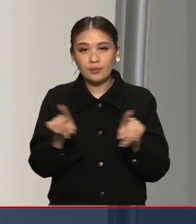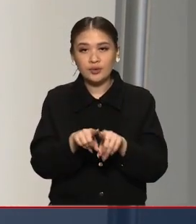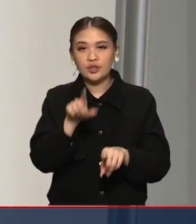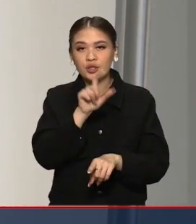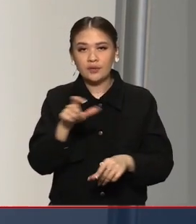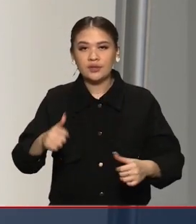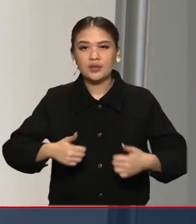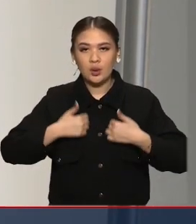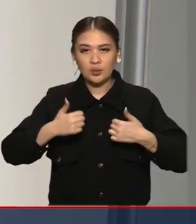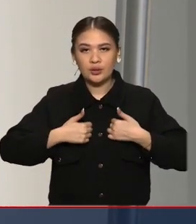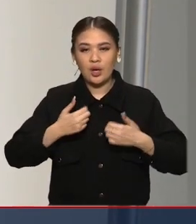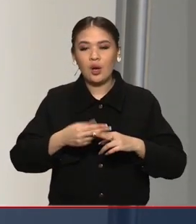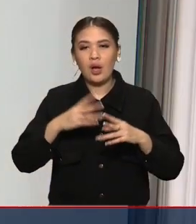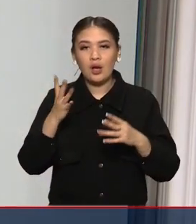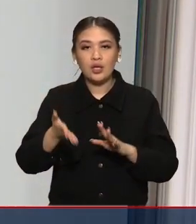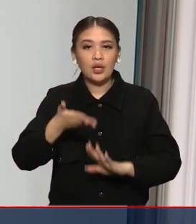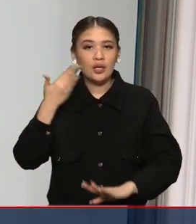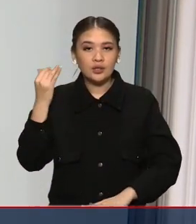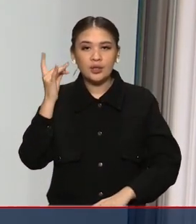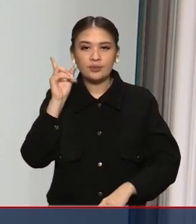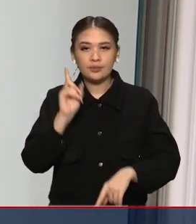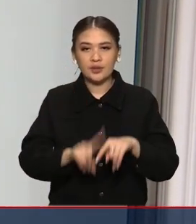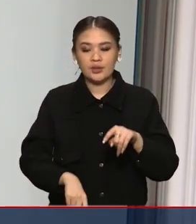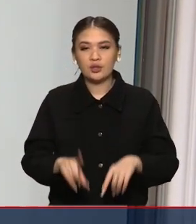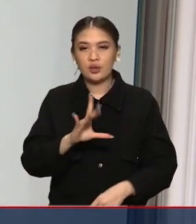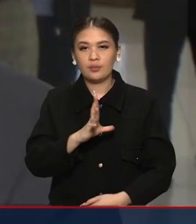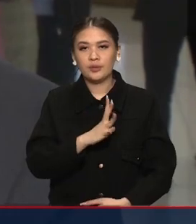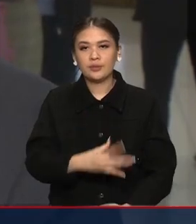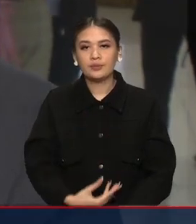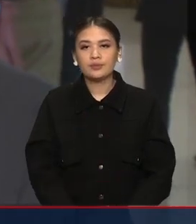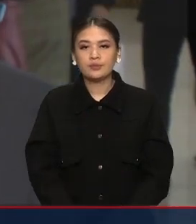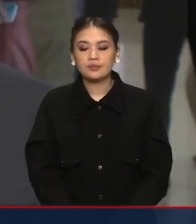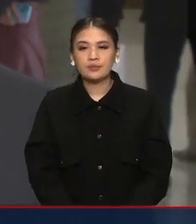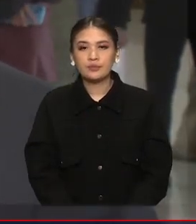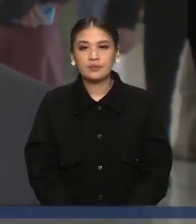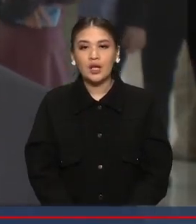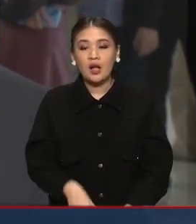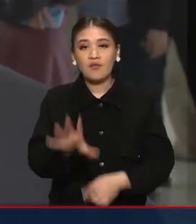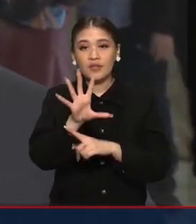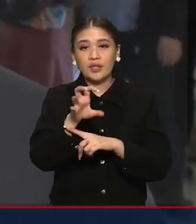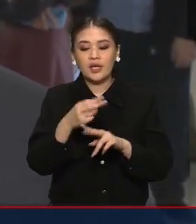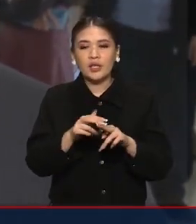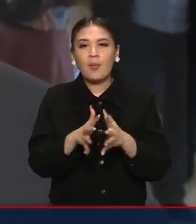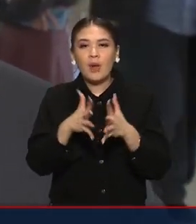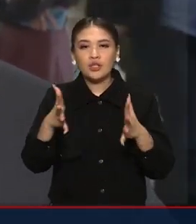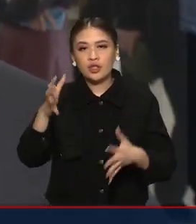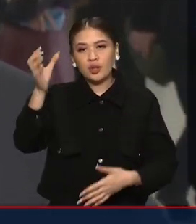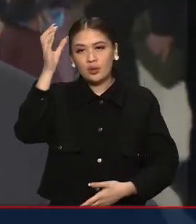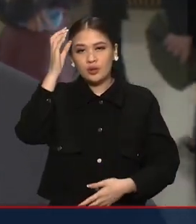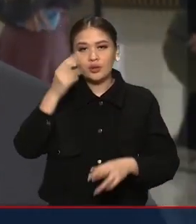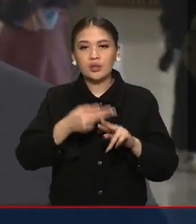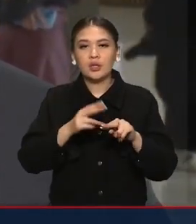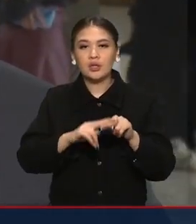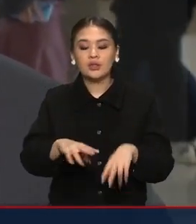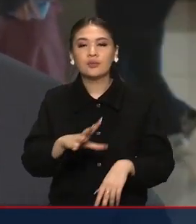стремление человека облегчить и ускорить этот процесс. Фотография – это большая наука. С фотографии